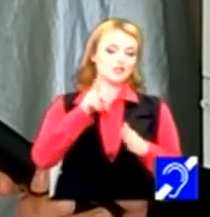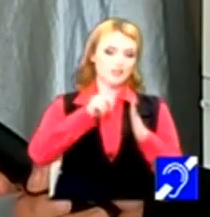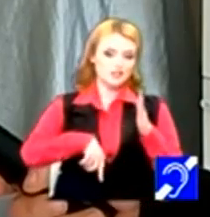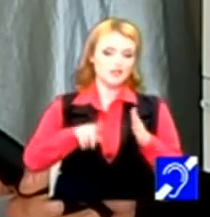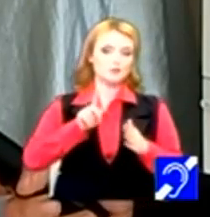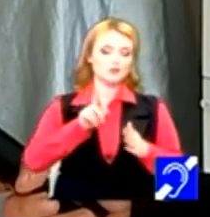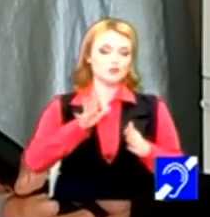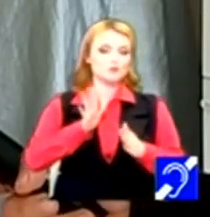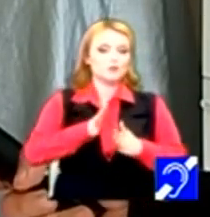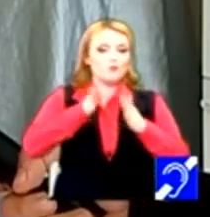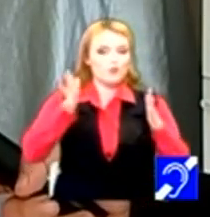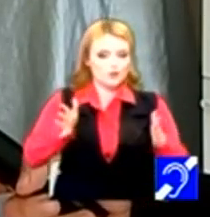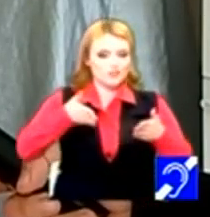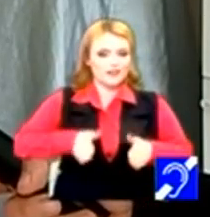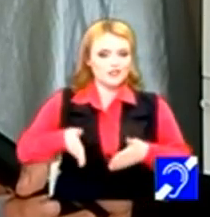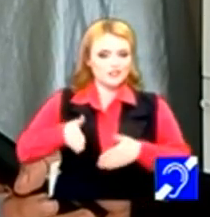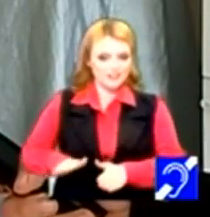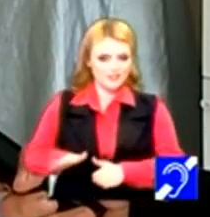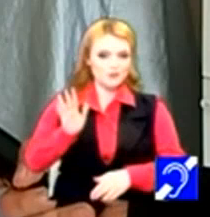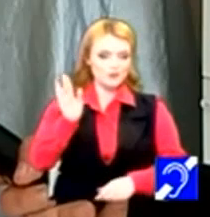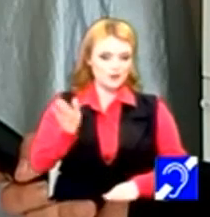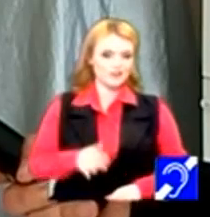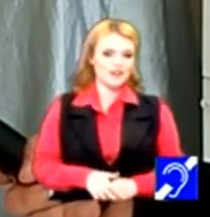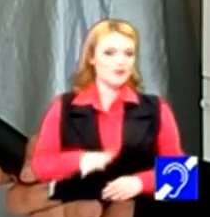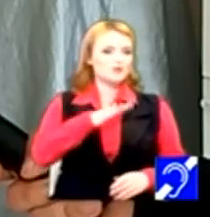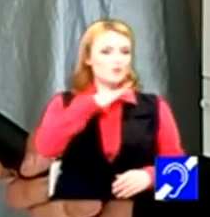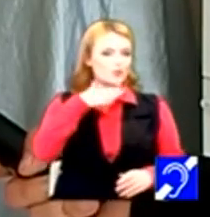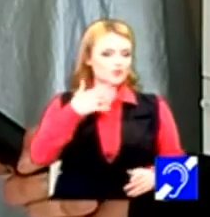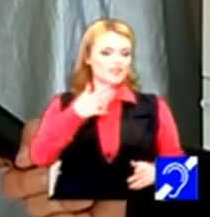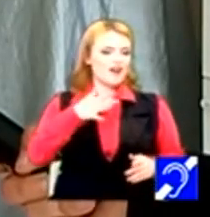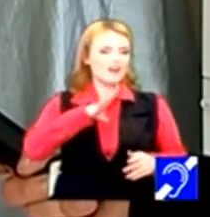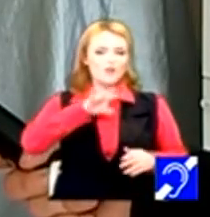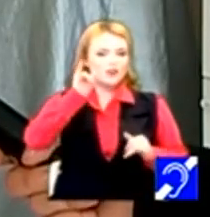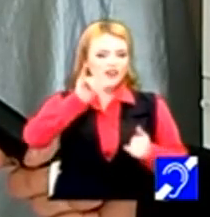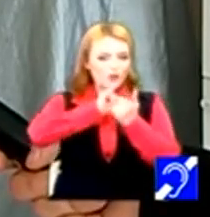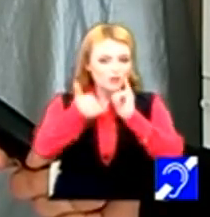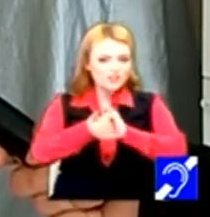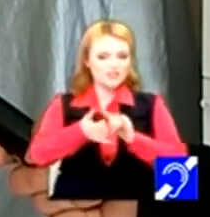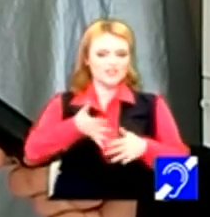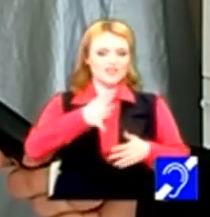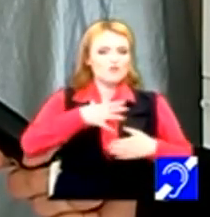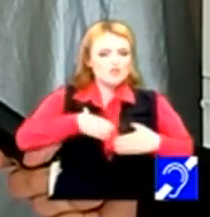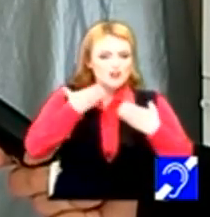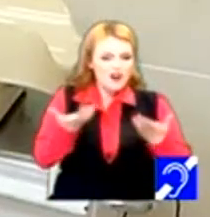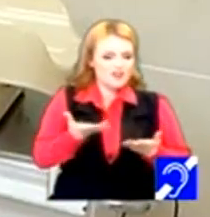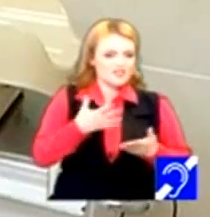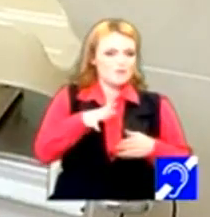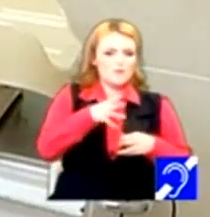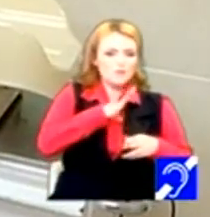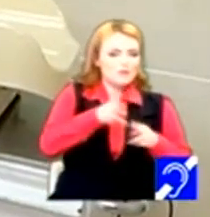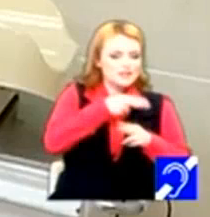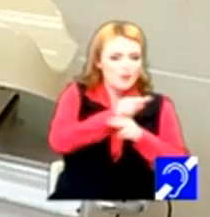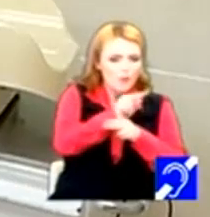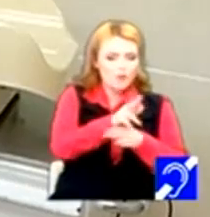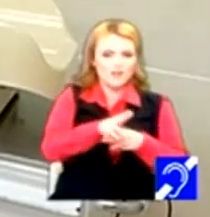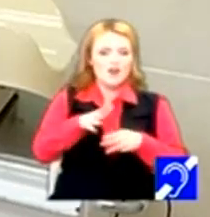și ala când încă nu avem așa condiții. Plecau la Chișinău, Suceau, la unde erau condițiile mai